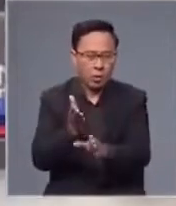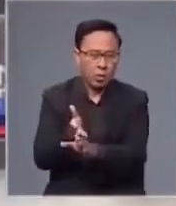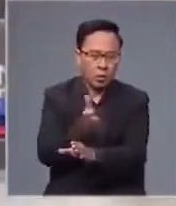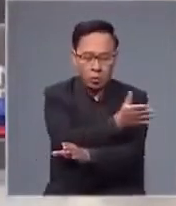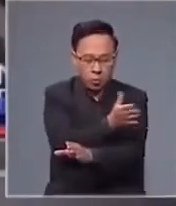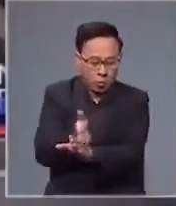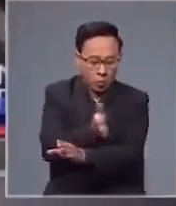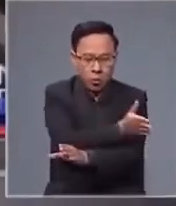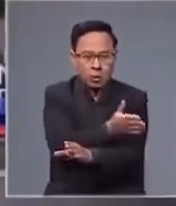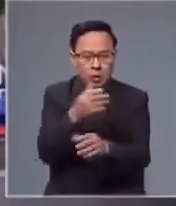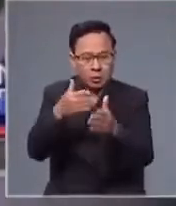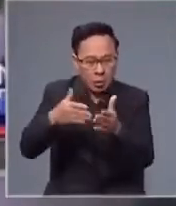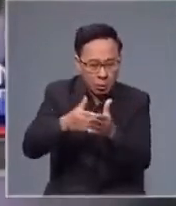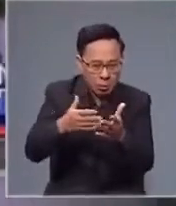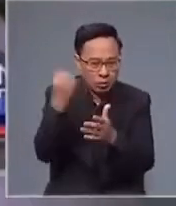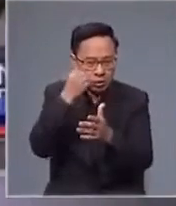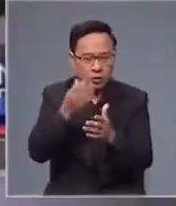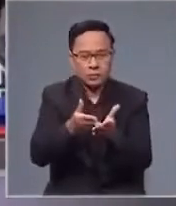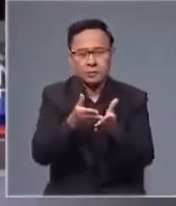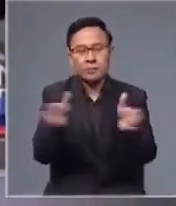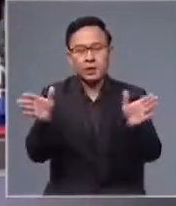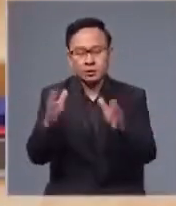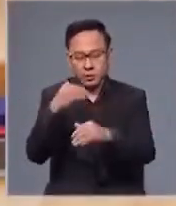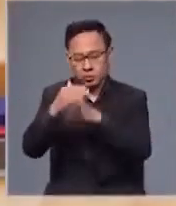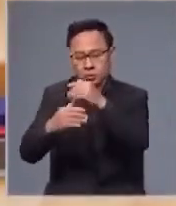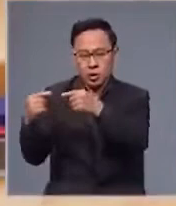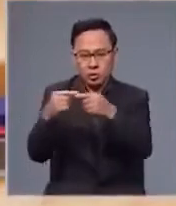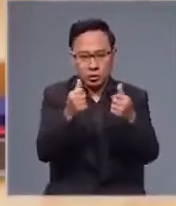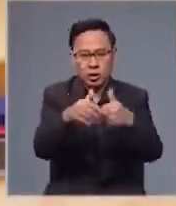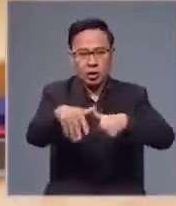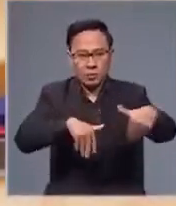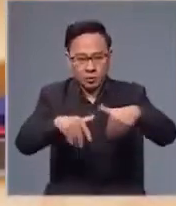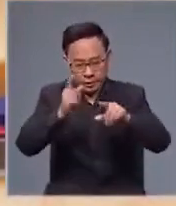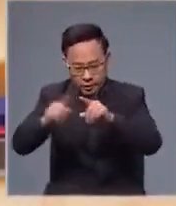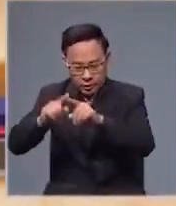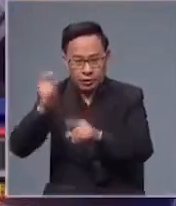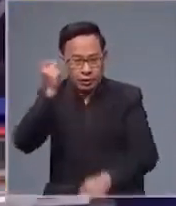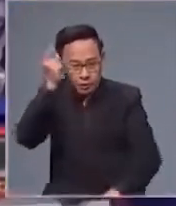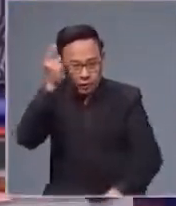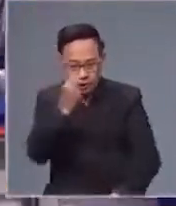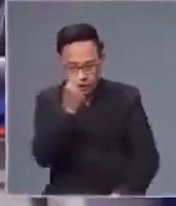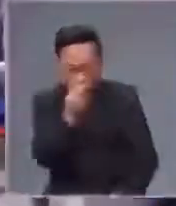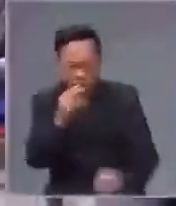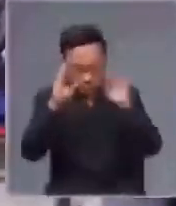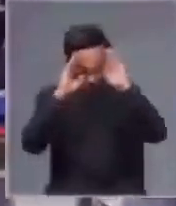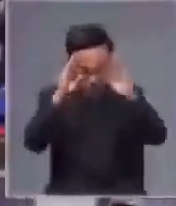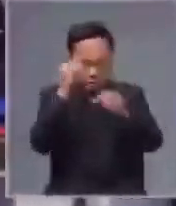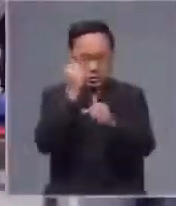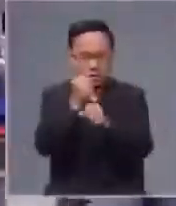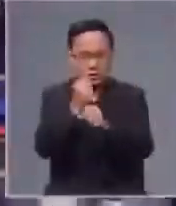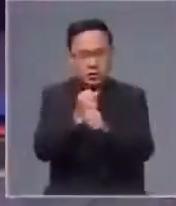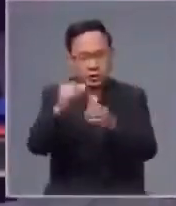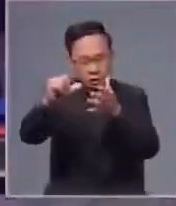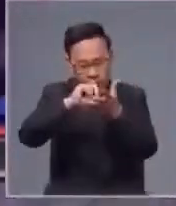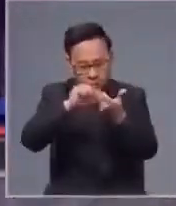ไปพร้อมทั้งความเข้าใจอันดีของพี่น้องประชาชนที่ได้เห็นความมุ่งมั่นตั้งใจในการแ